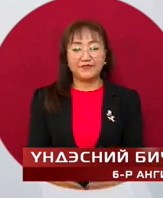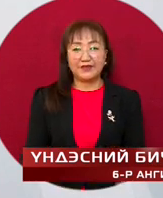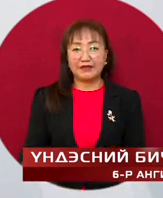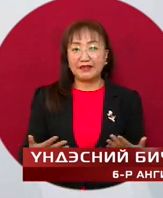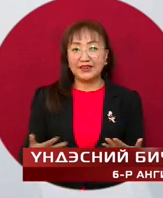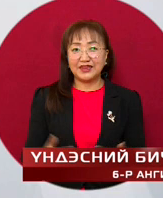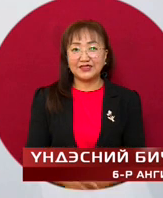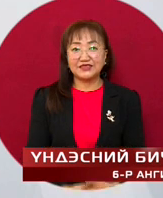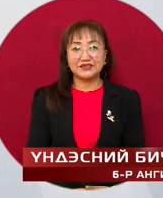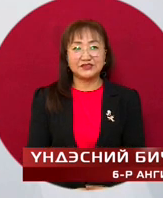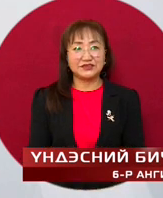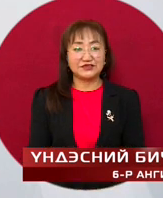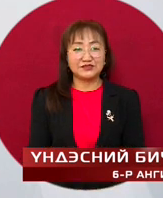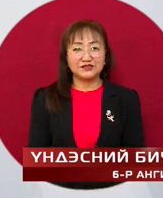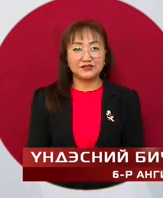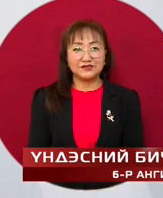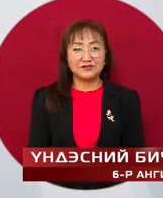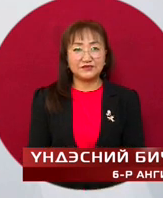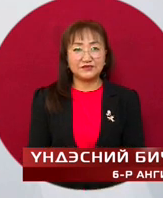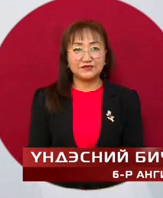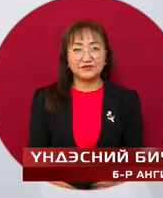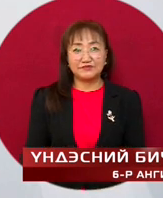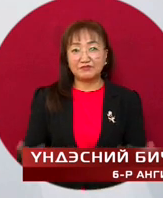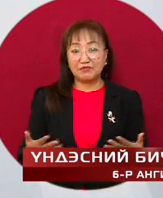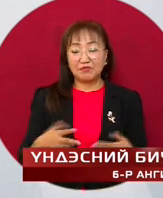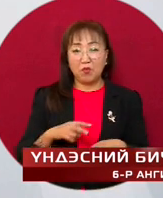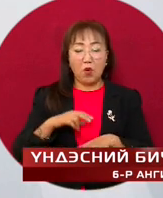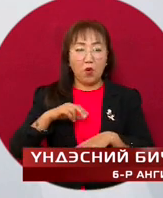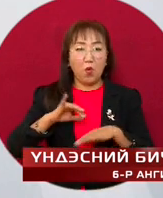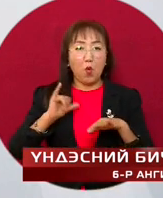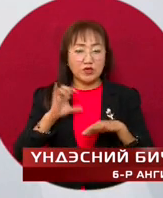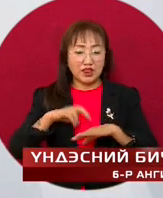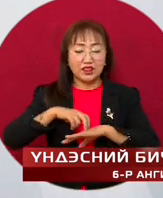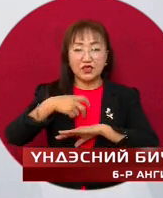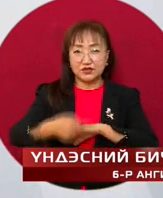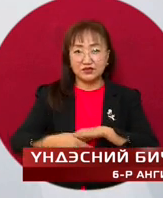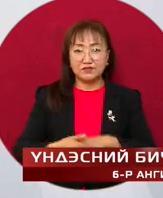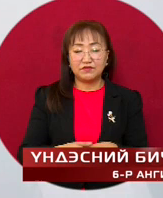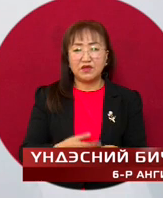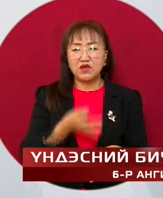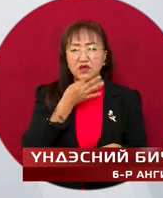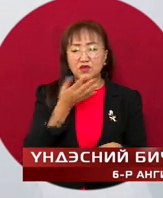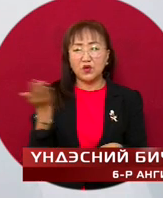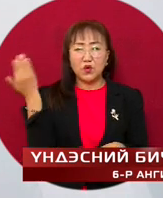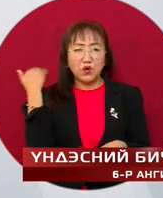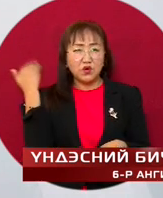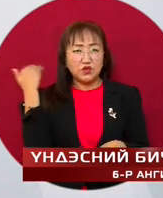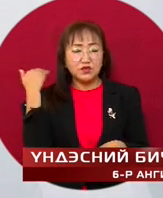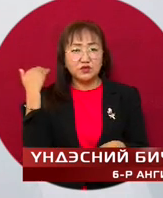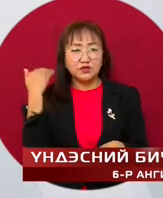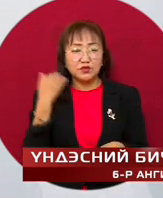уу гайхал уснанд унснан. Эрт цагта хэсэг хүн балар